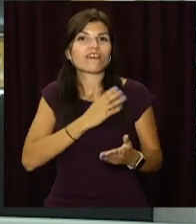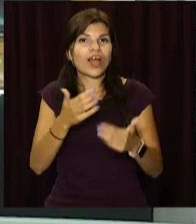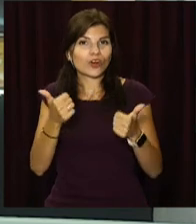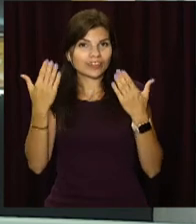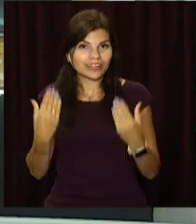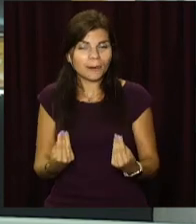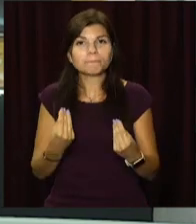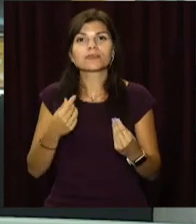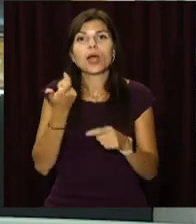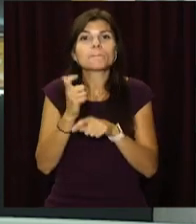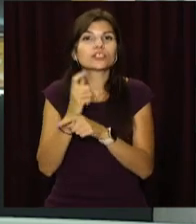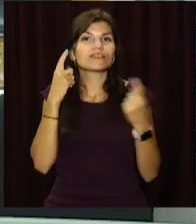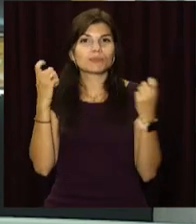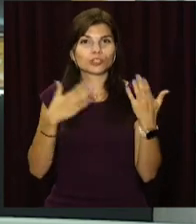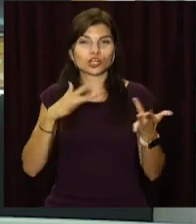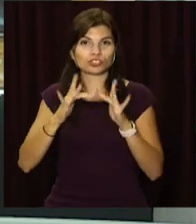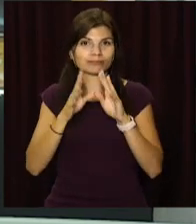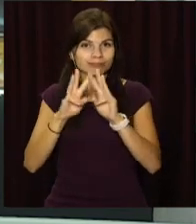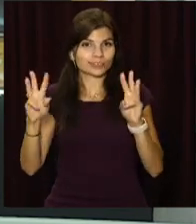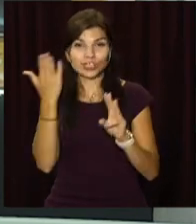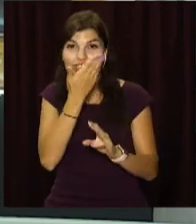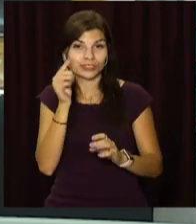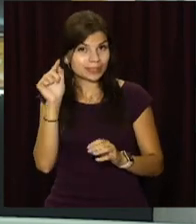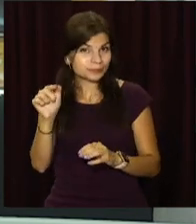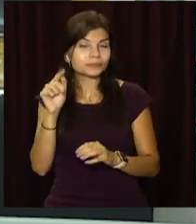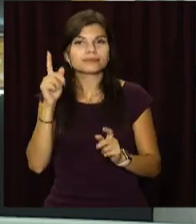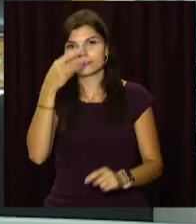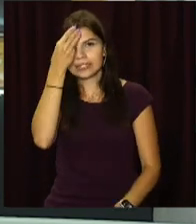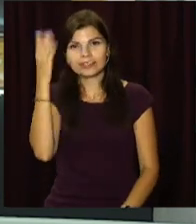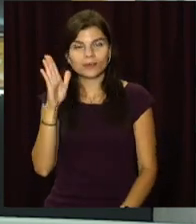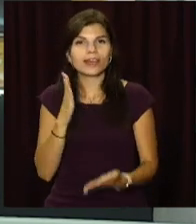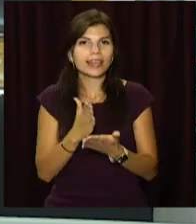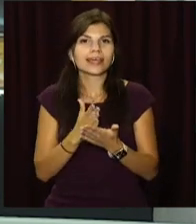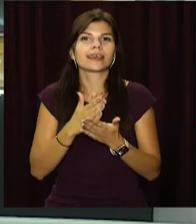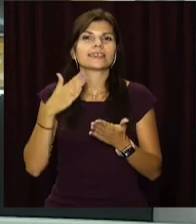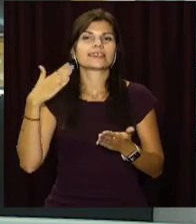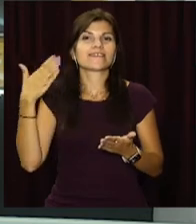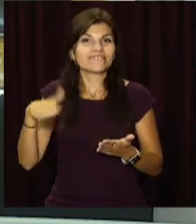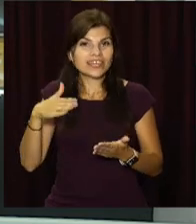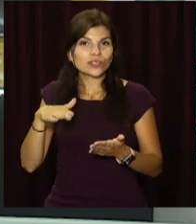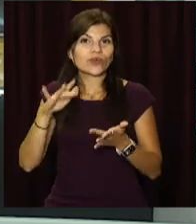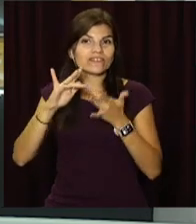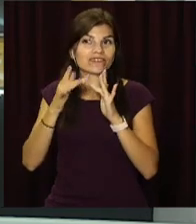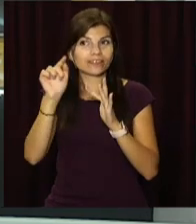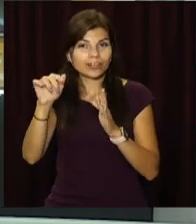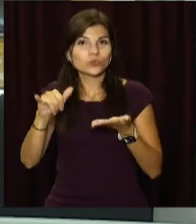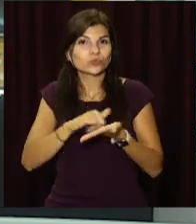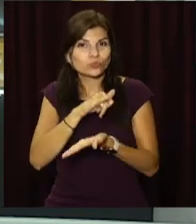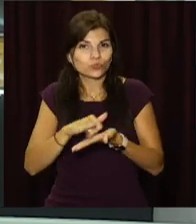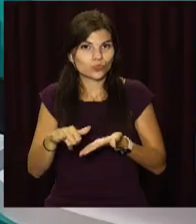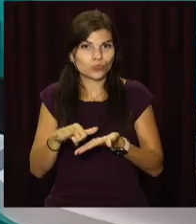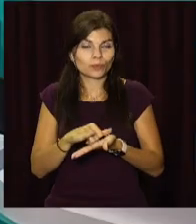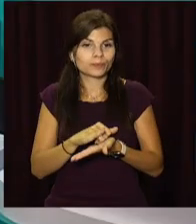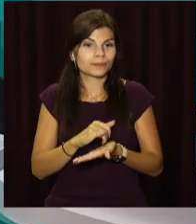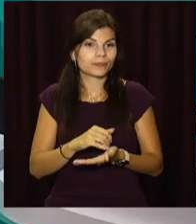Більше інформації читайте на нашому сайті opentv.media. Не забувайте про сюжети в соціальних мережах та на нашому